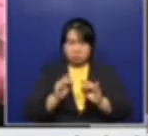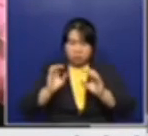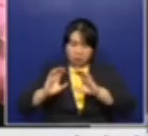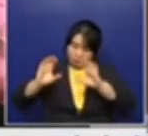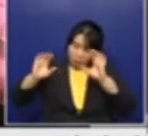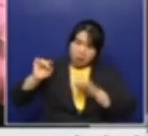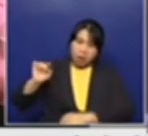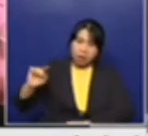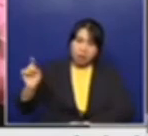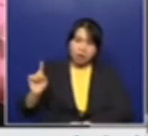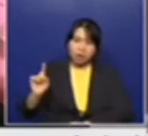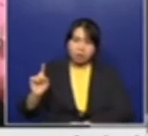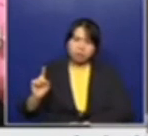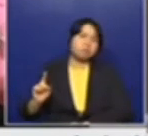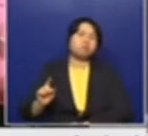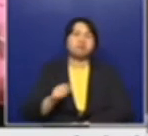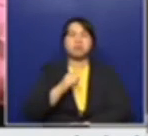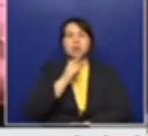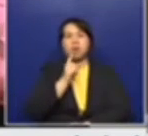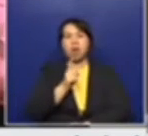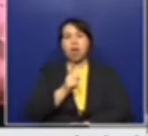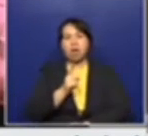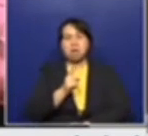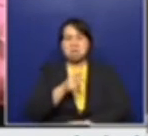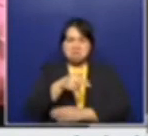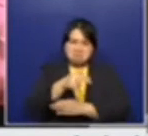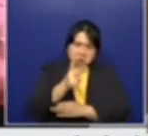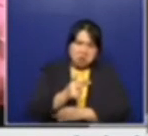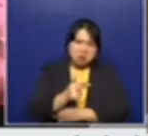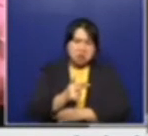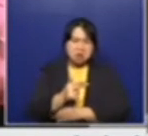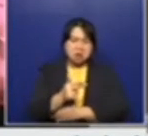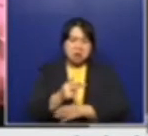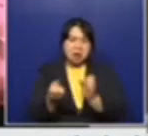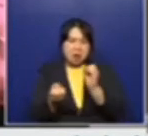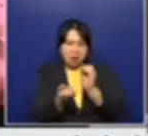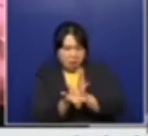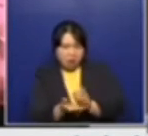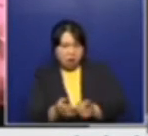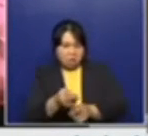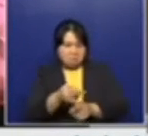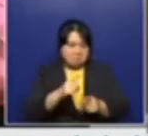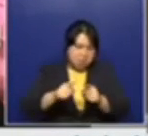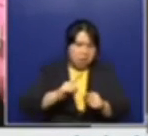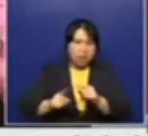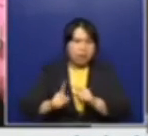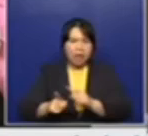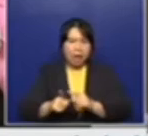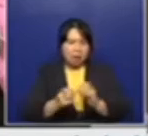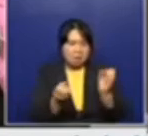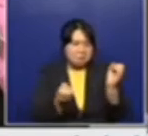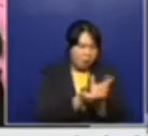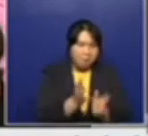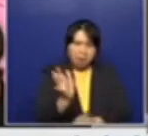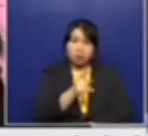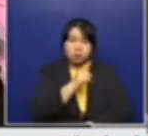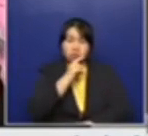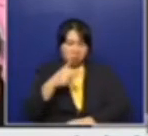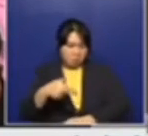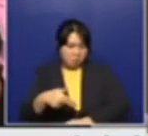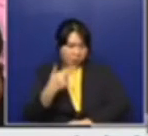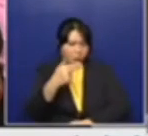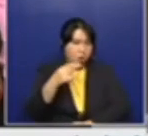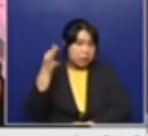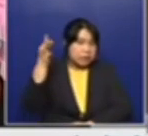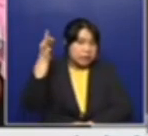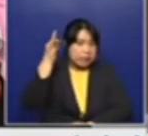าอย่าให้มีการใช้อาวุธมีการปราบปรามประชาชนถ้าเสียงปืนแตกเมื่อไรตามประวั